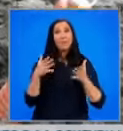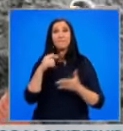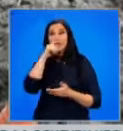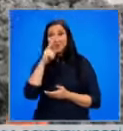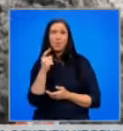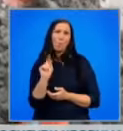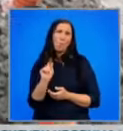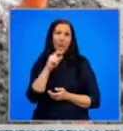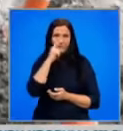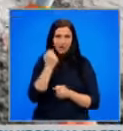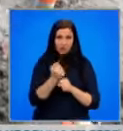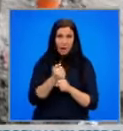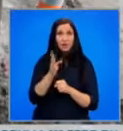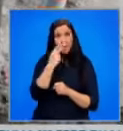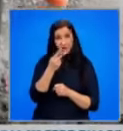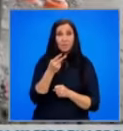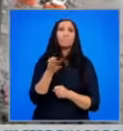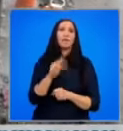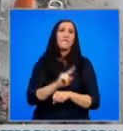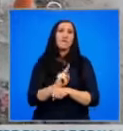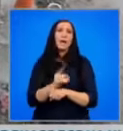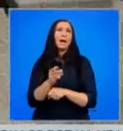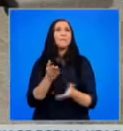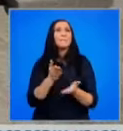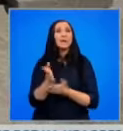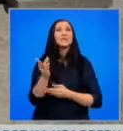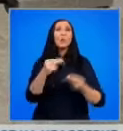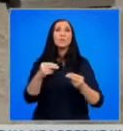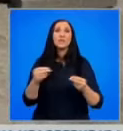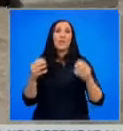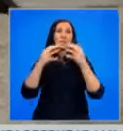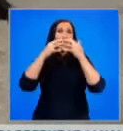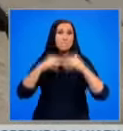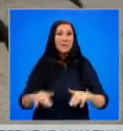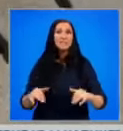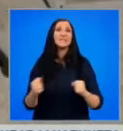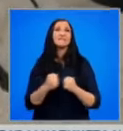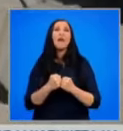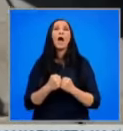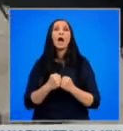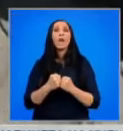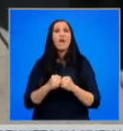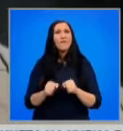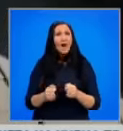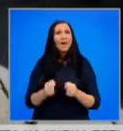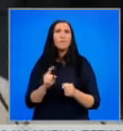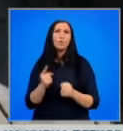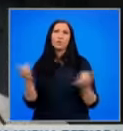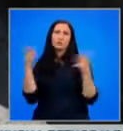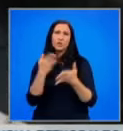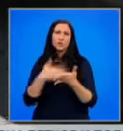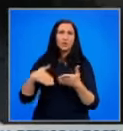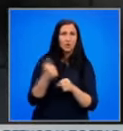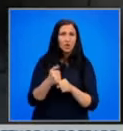дали още веднага през комисията за бедствия и аварии ще може да се възстанови част от нещата, но наистина